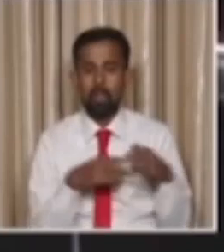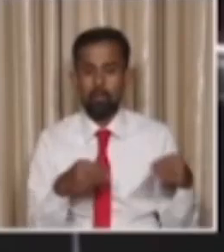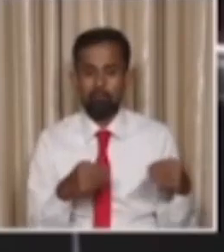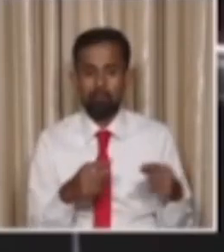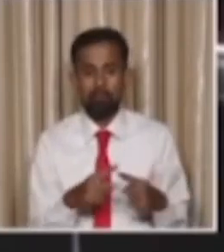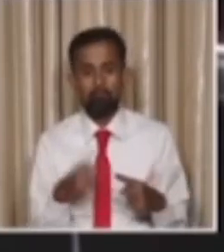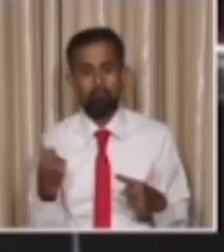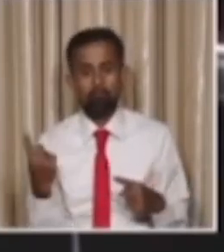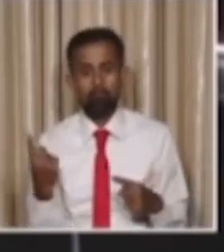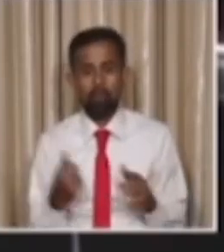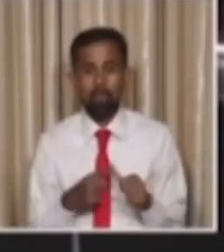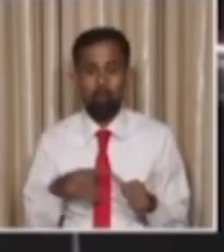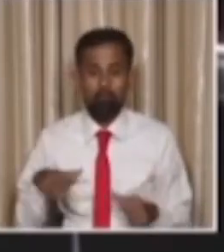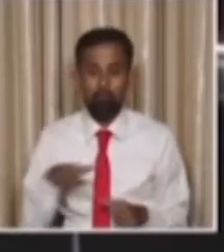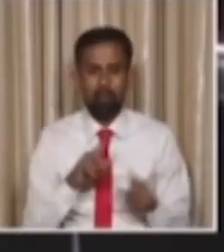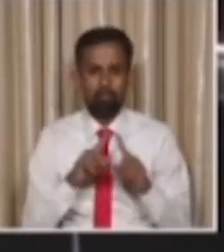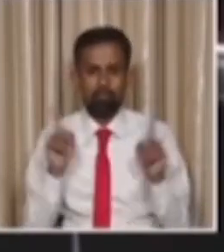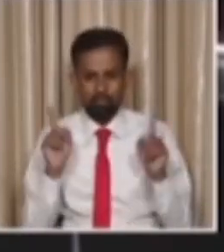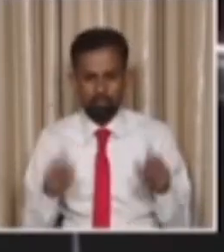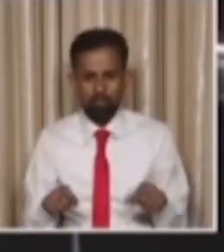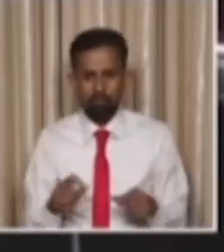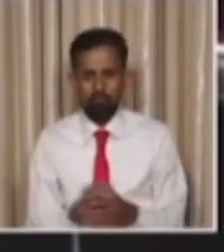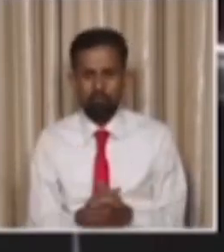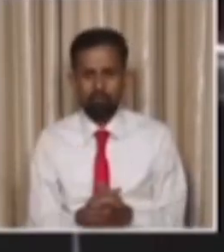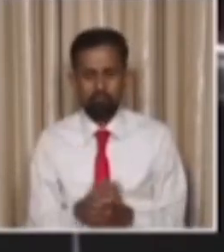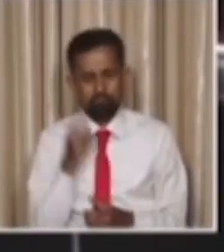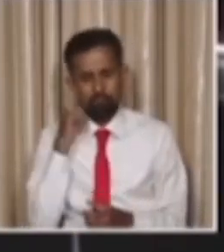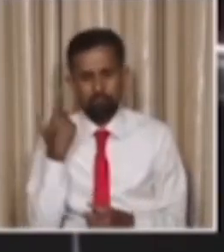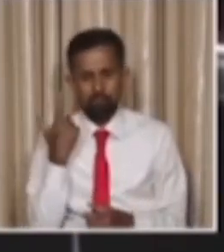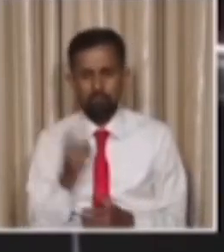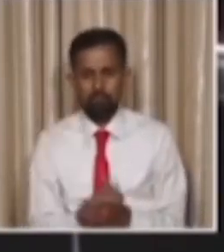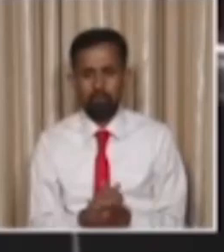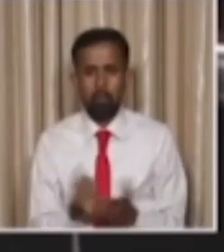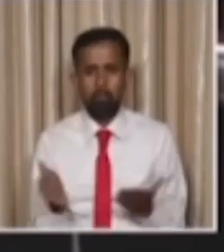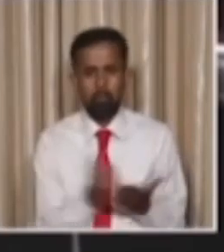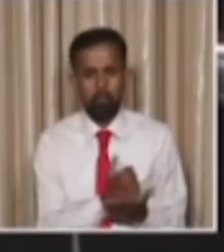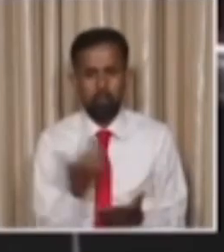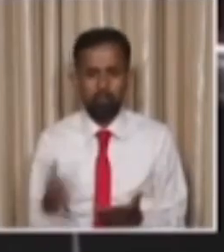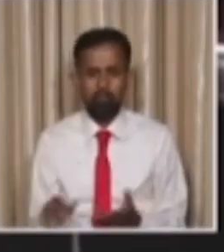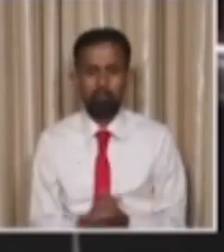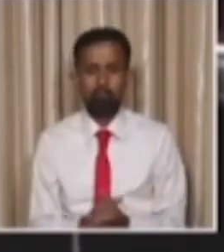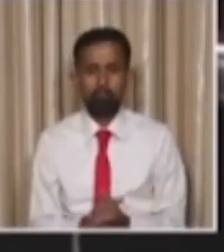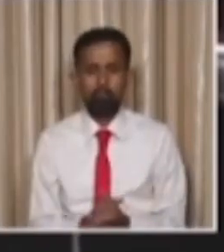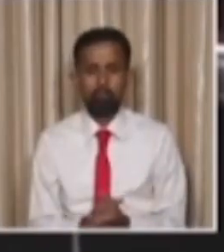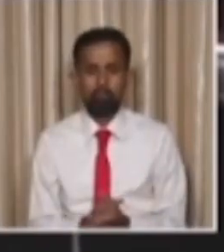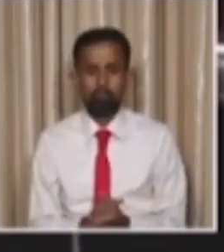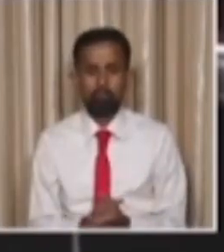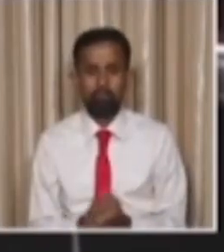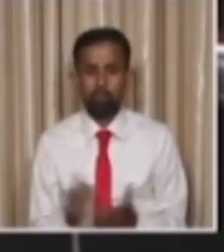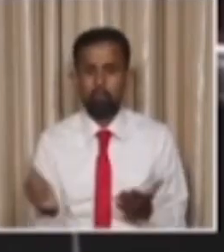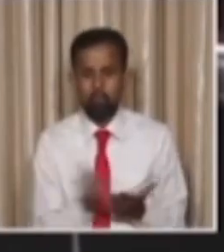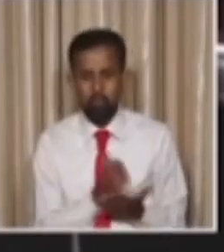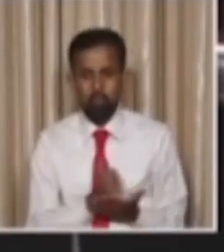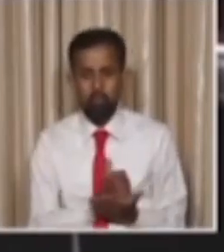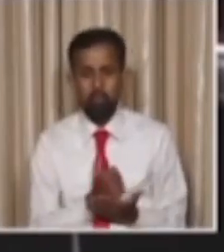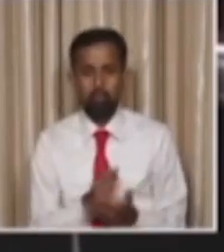වෙනත් ඒවා අක්කර 10000කට වැඩිය මම දන්නේ ඒක තක්සේරු කරාද කියලා මේ හානි සිද්ධ වෙලා තියෙනවා. ඉතින් මේ හානි සිද්ධ වුණු